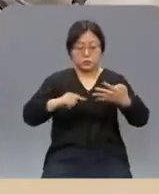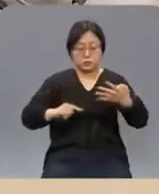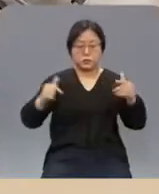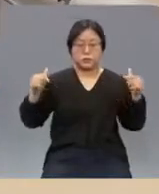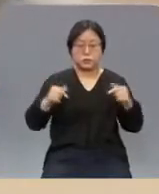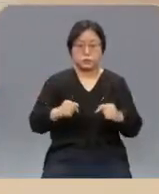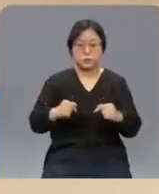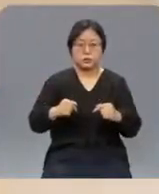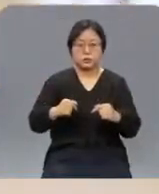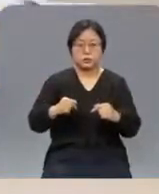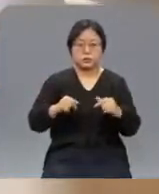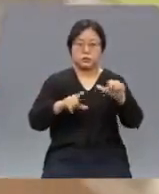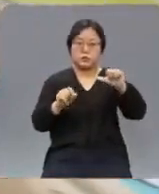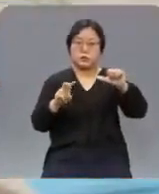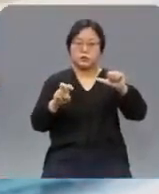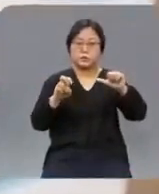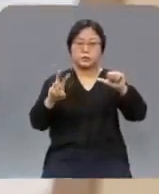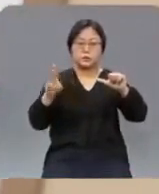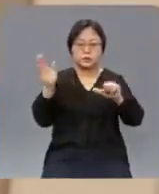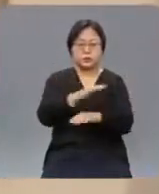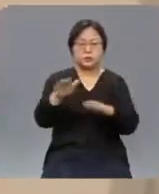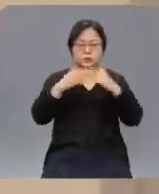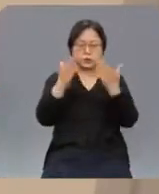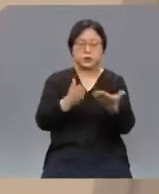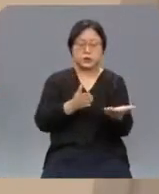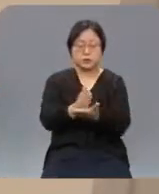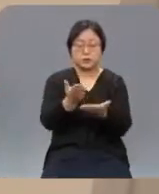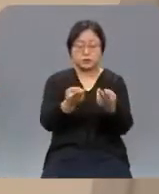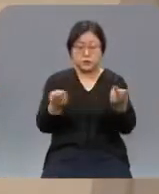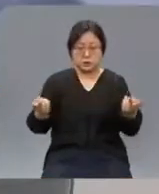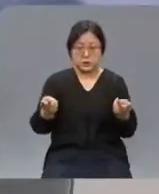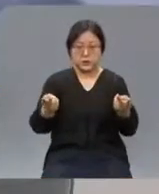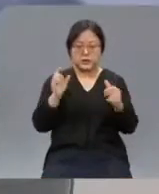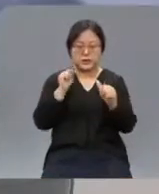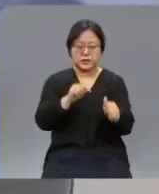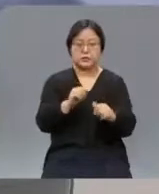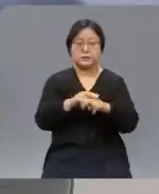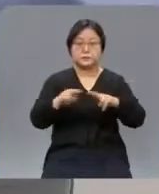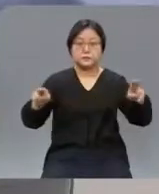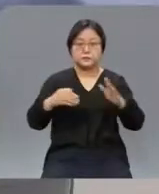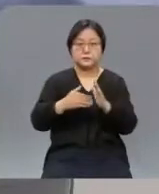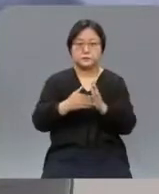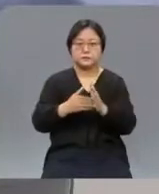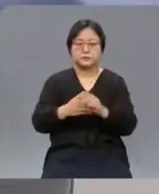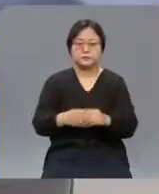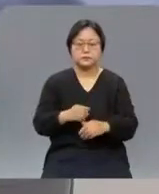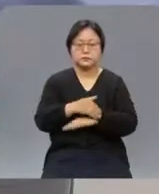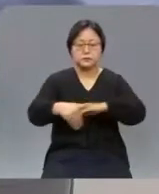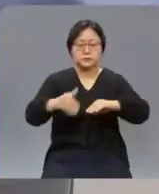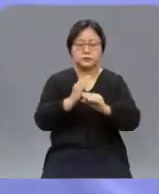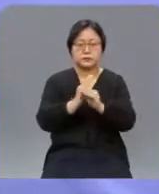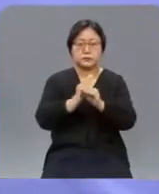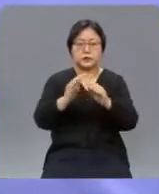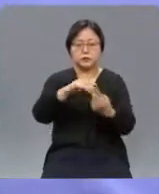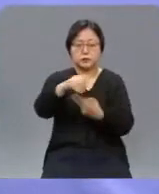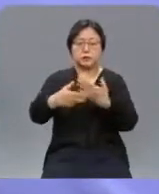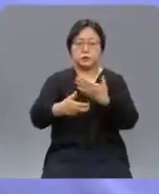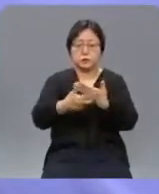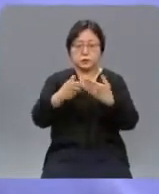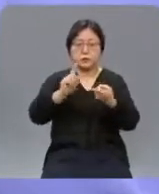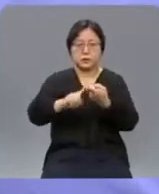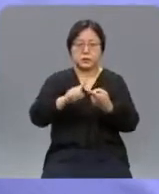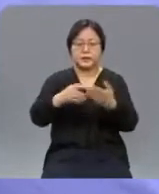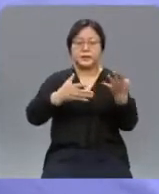병 주자 위로 국내 여행을 떠날 경우 심사를 문화 체육 관광 국장도 민주당 통해 경비를 지원하는 광주 용 여행 전남도당 공부한 이에 공천 배제 반발에 재심을 정부 했읍니다 kbs 바우처 제도 또 전국 첩